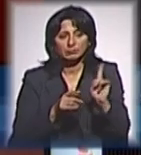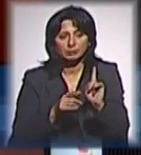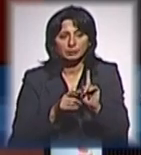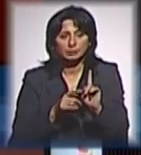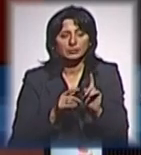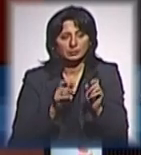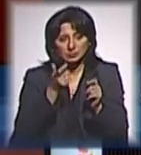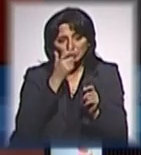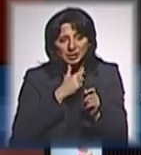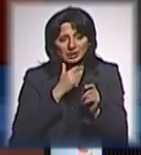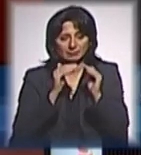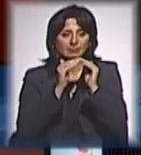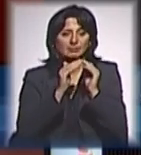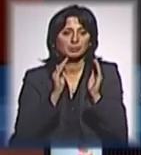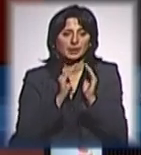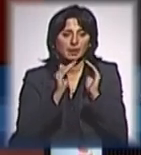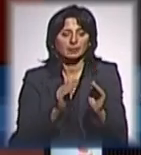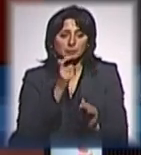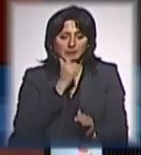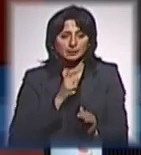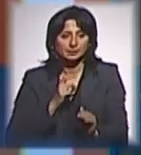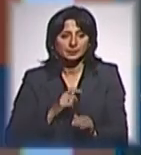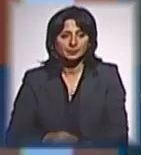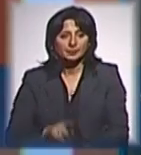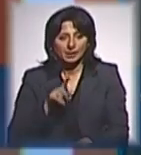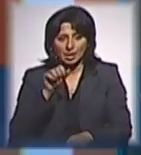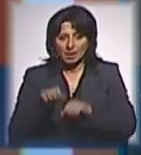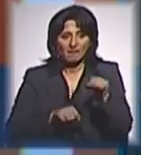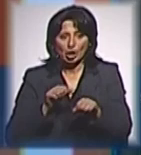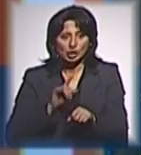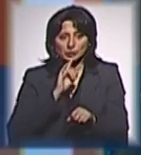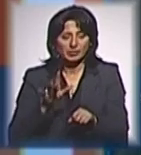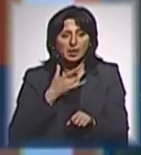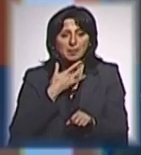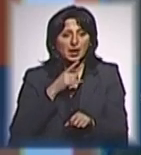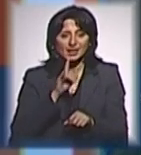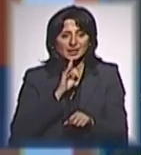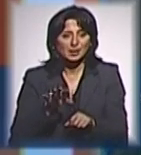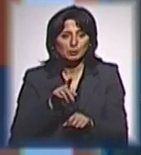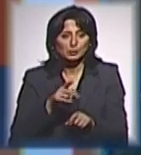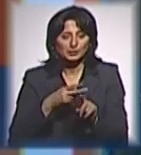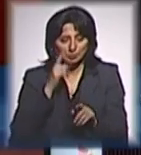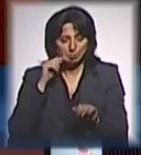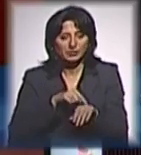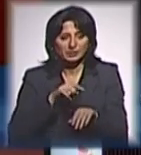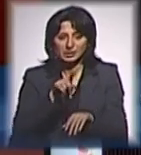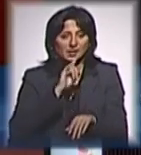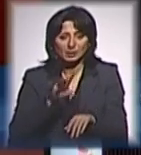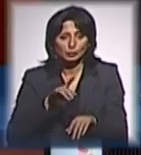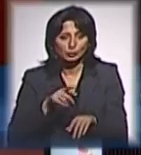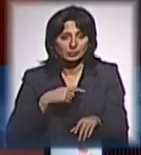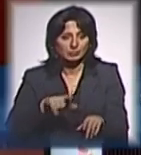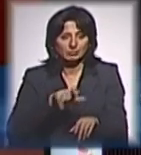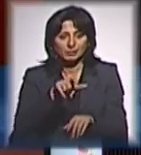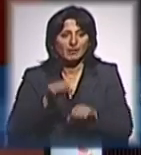არამედ მოგძალებული, მაგრამ ჭერშქვეშ ბინა. ველოსიპედით რომ არივლით მე რა თარჩევნის შემთხვევაში ამას მივხვდი, იმიტომ რომ რელიეფი